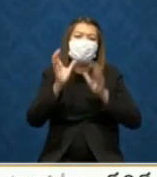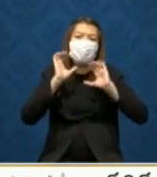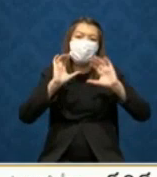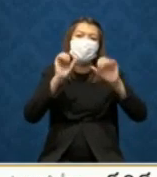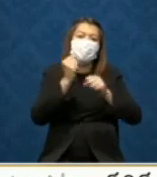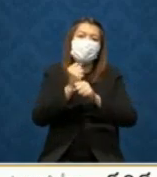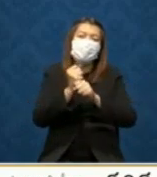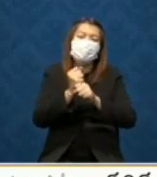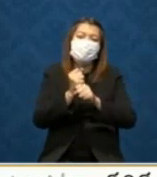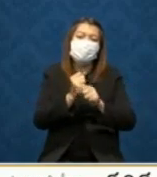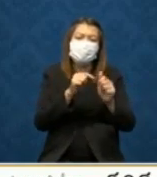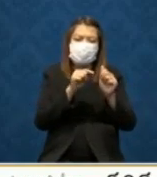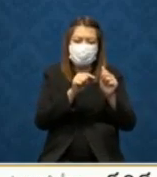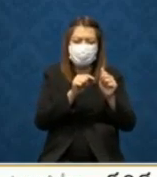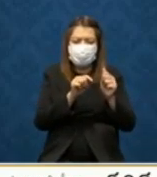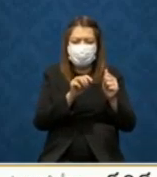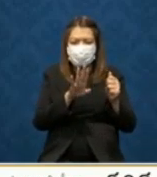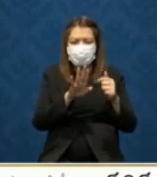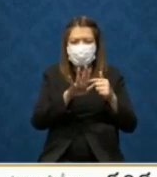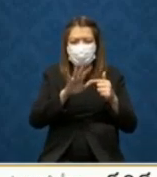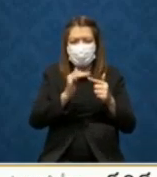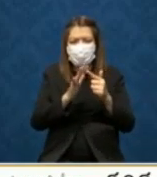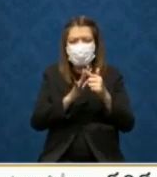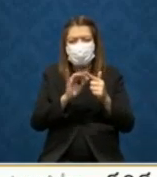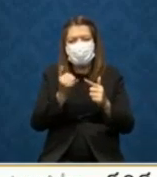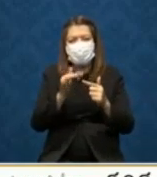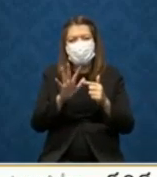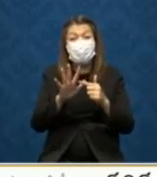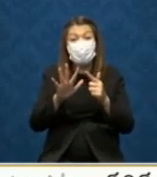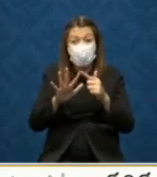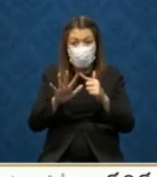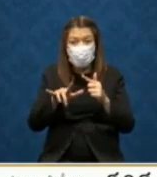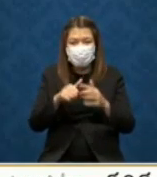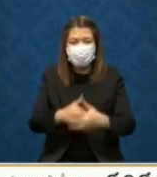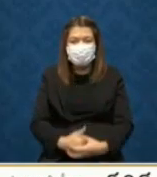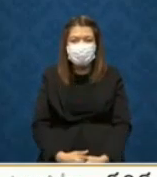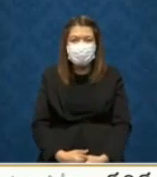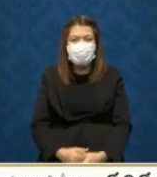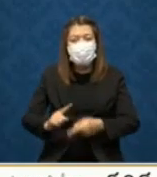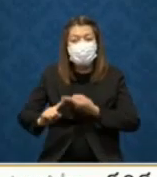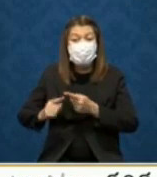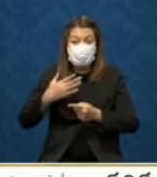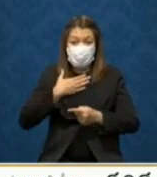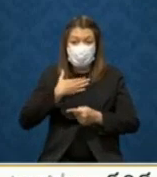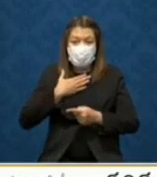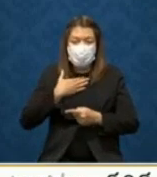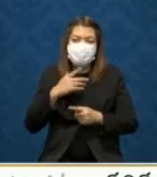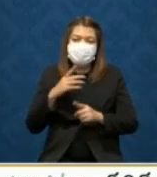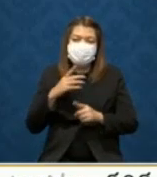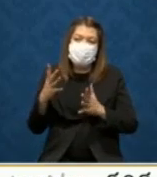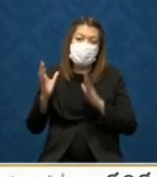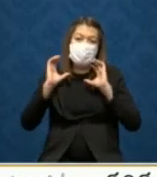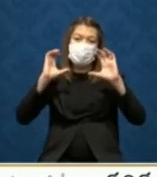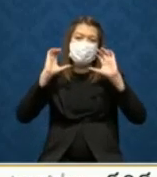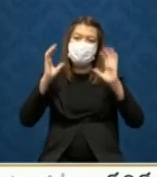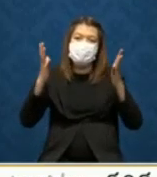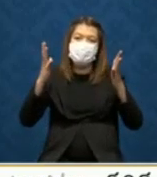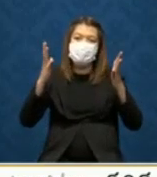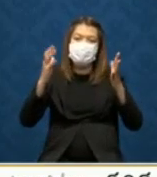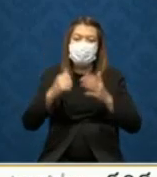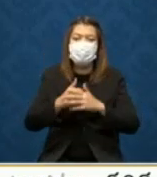ในอำเภอบาเจาะของท่านกมลศักดิ์ลีวาี่เพื่อนผมเนี่ยท่านทราบมั้ยฮะไม่มีเลยครับข้าราชการมี